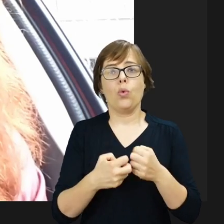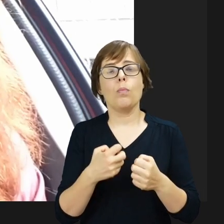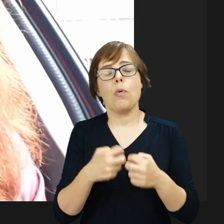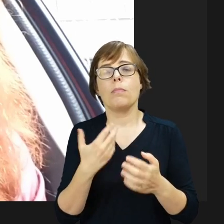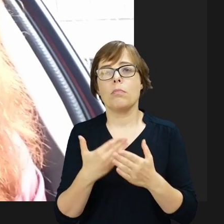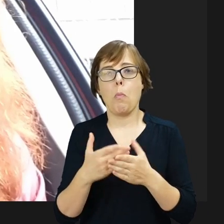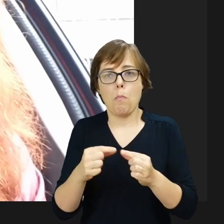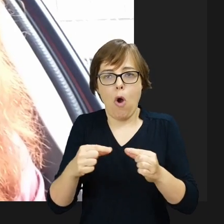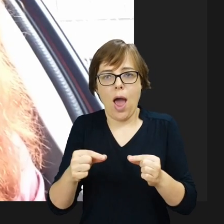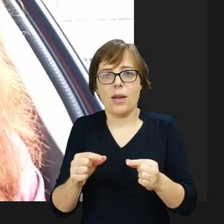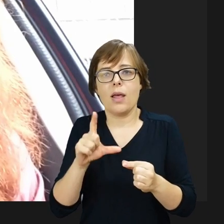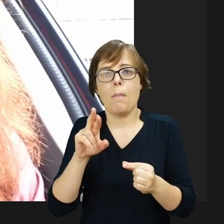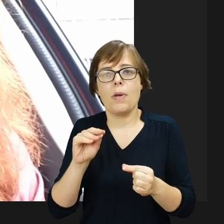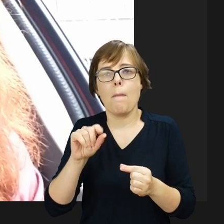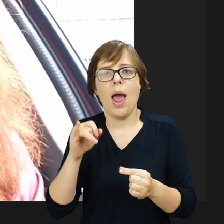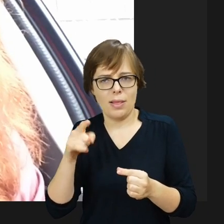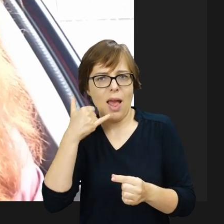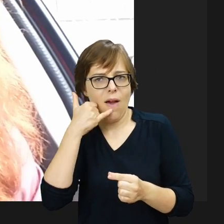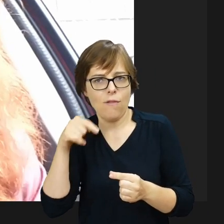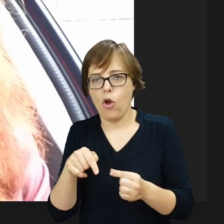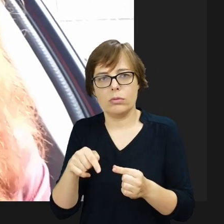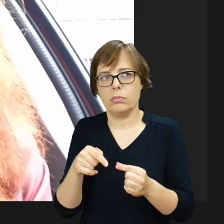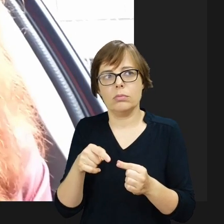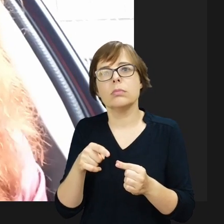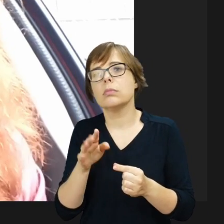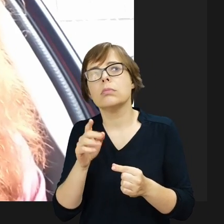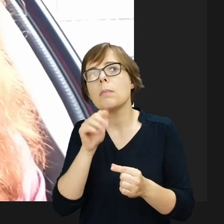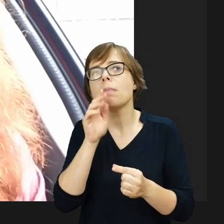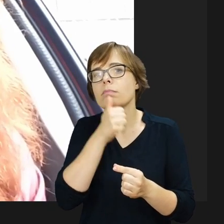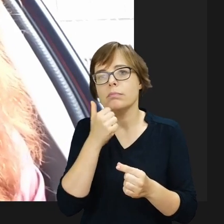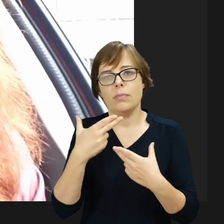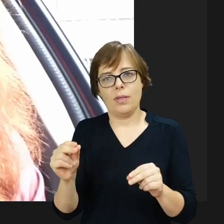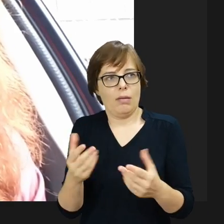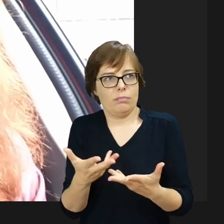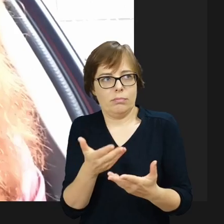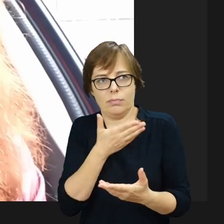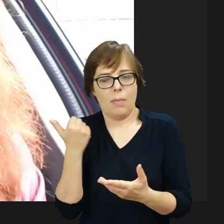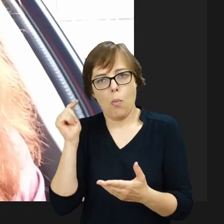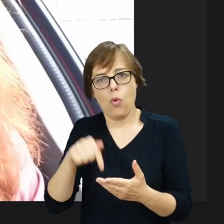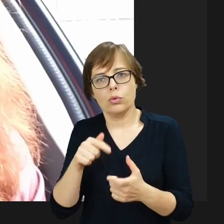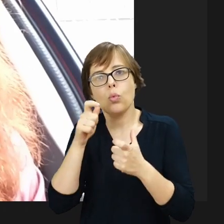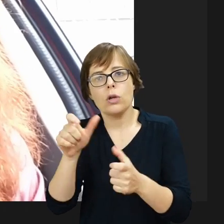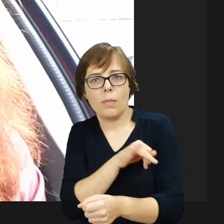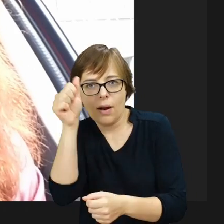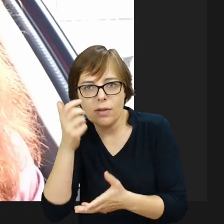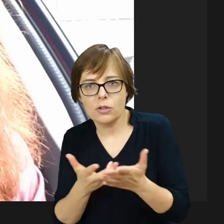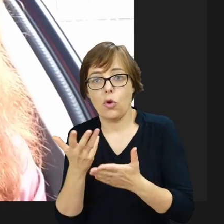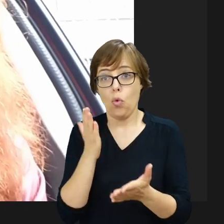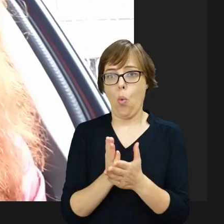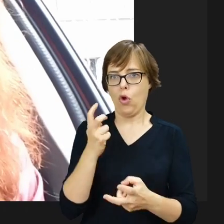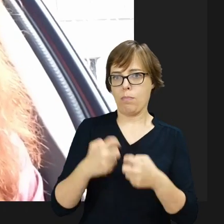poziom już techniki, jak chodzi o inwigilację. W każdym razie z osobowych źródeł informacji, z dokumentów,